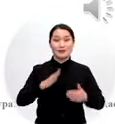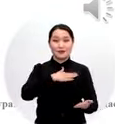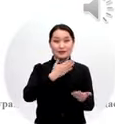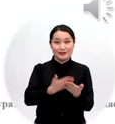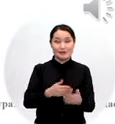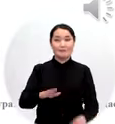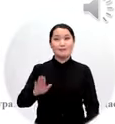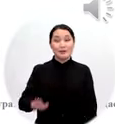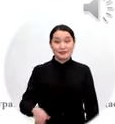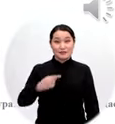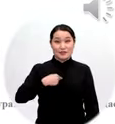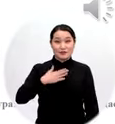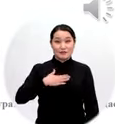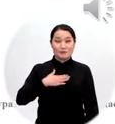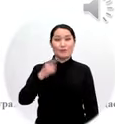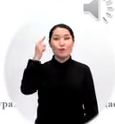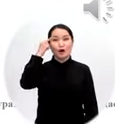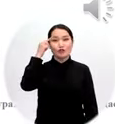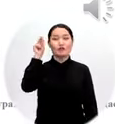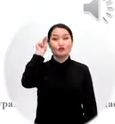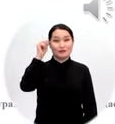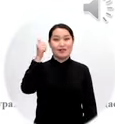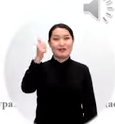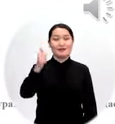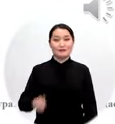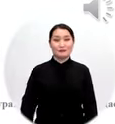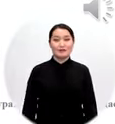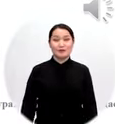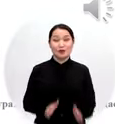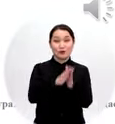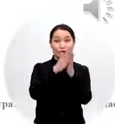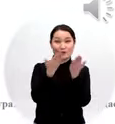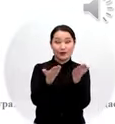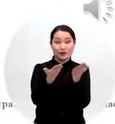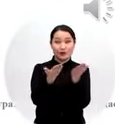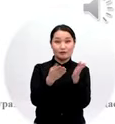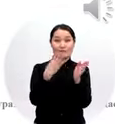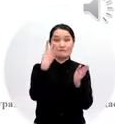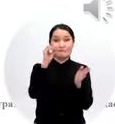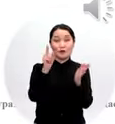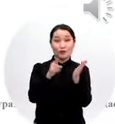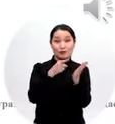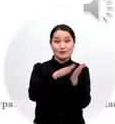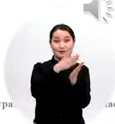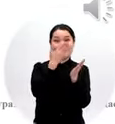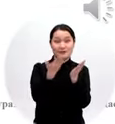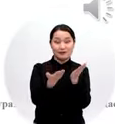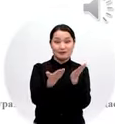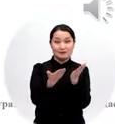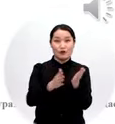баярлалаа. Болчирхан би чинь бодож сурлаа. Сурах бичгийн 40-р хуудсанд